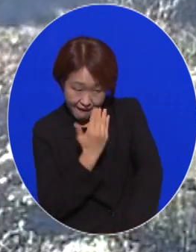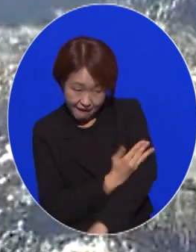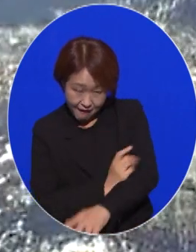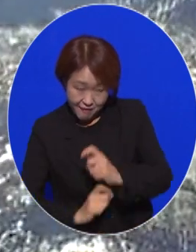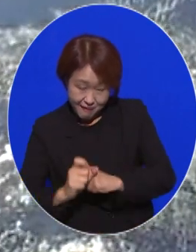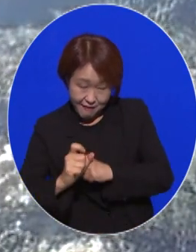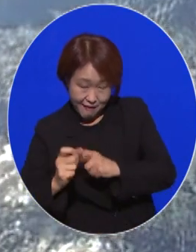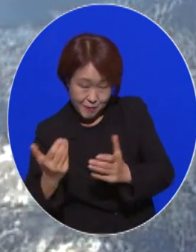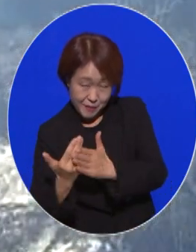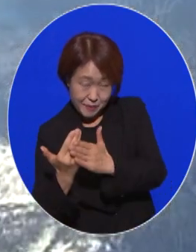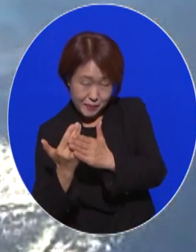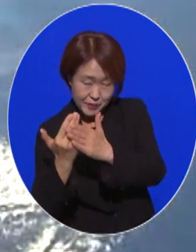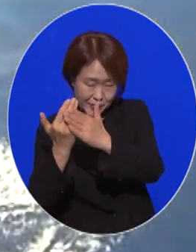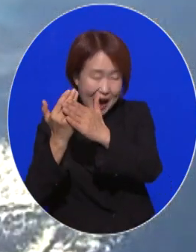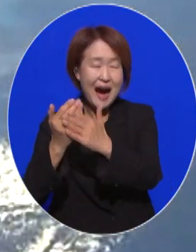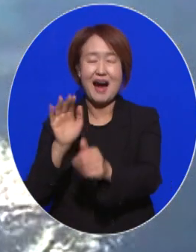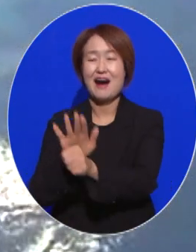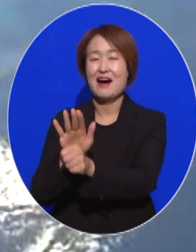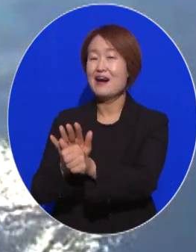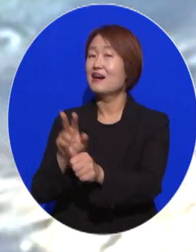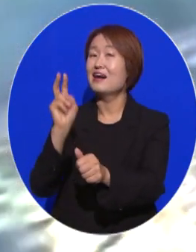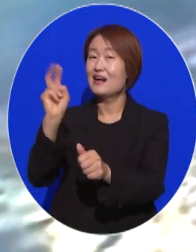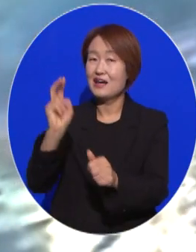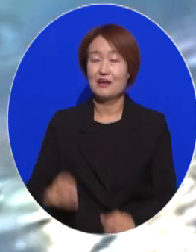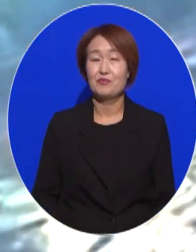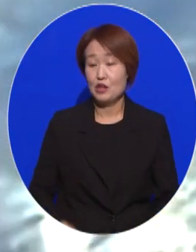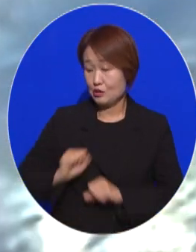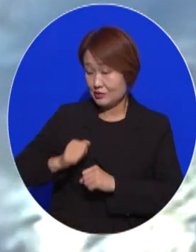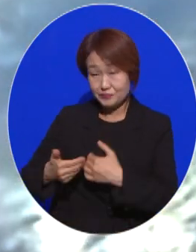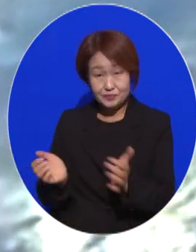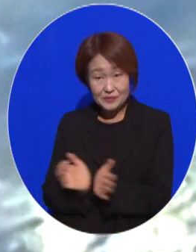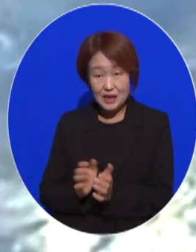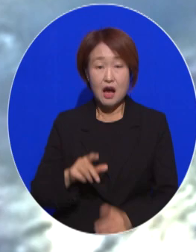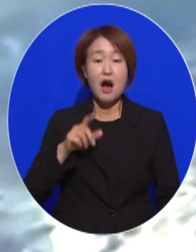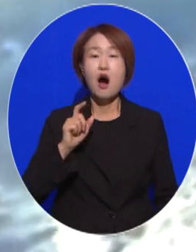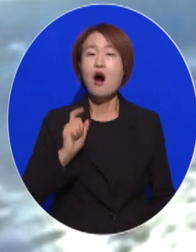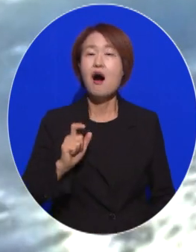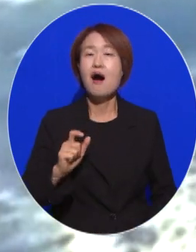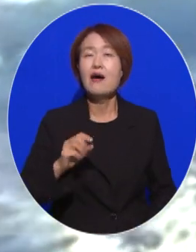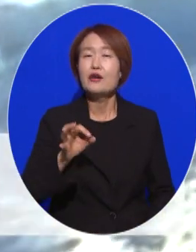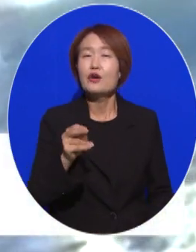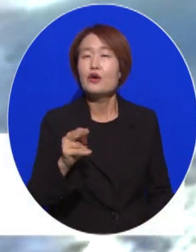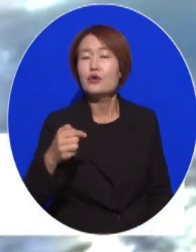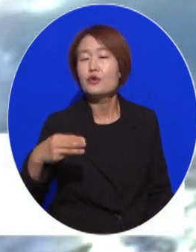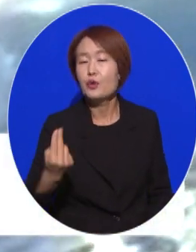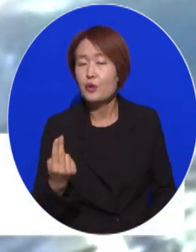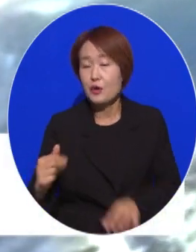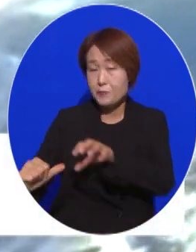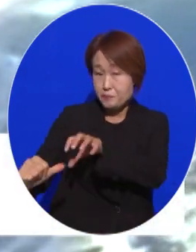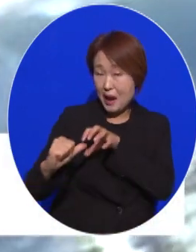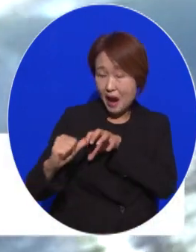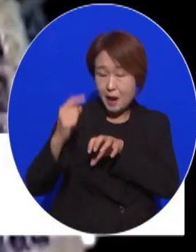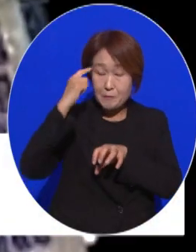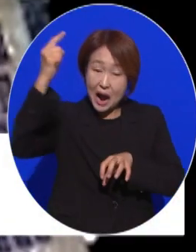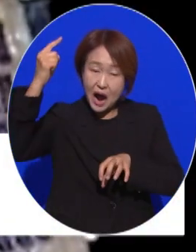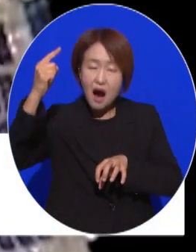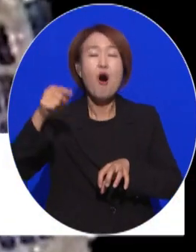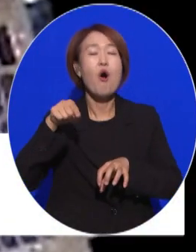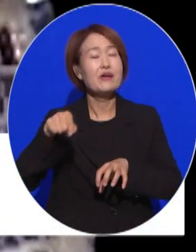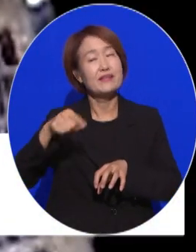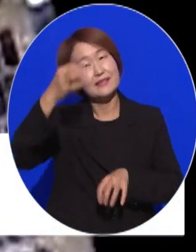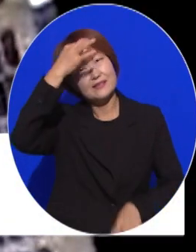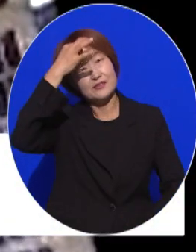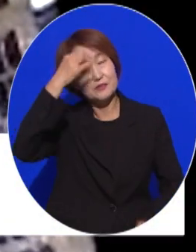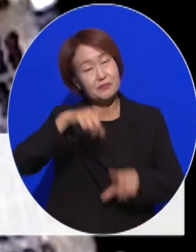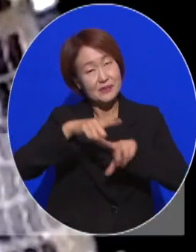가속화하는데 기여할 것이라고 밝혔습니다 군당국은 고체연료 우주 발사체 기술 개발이 완료되면 민간의 해당 기술을